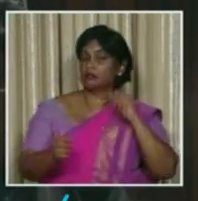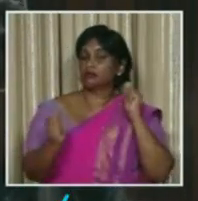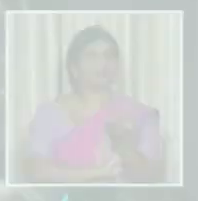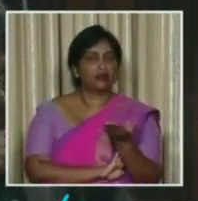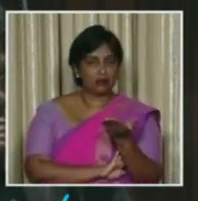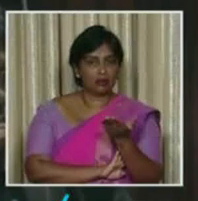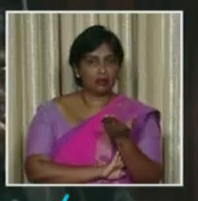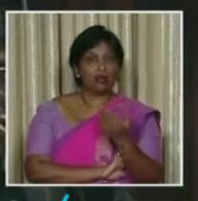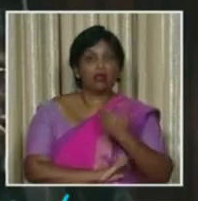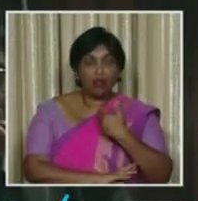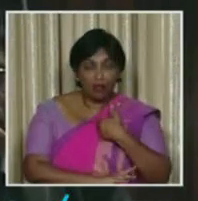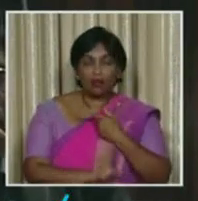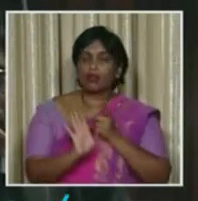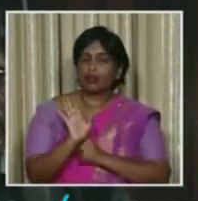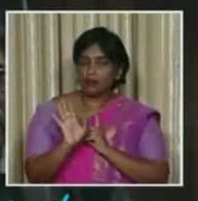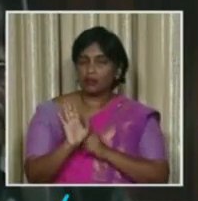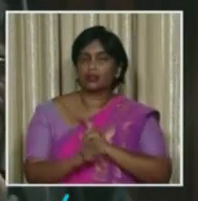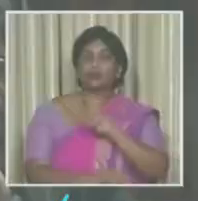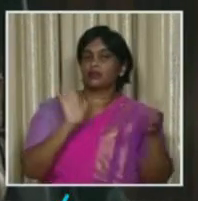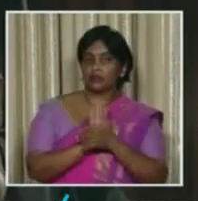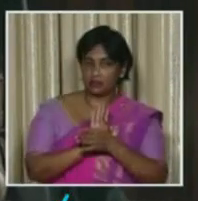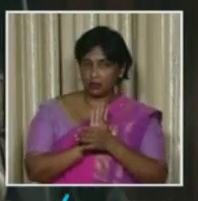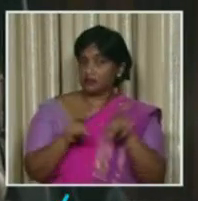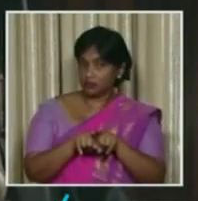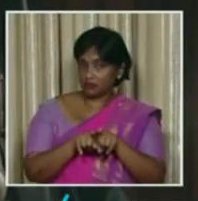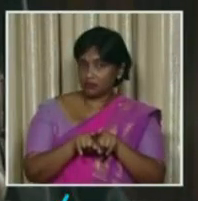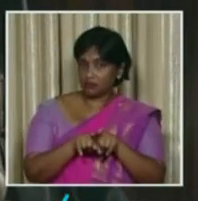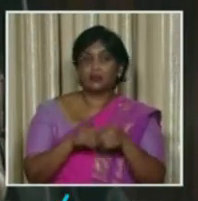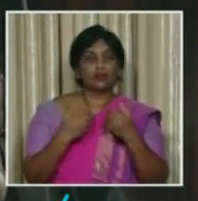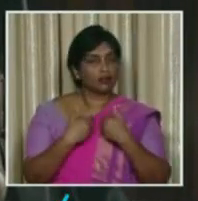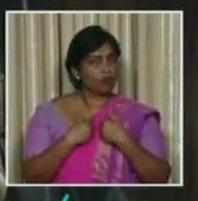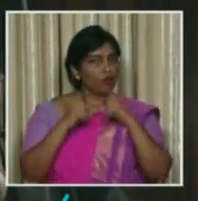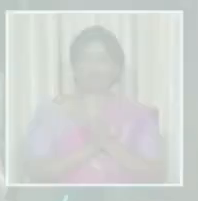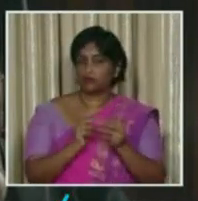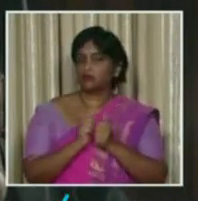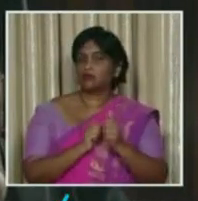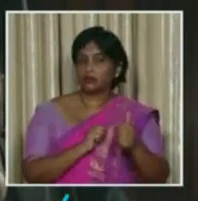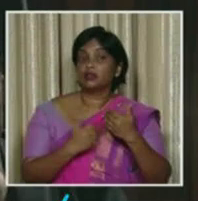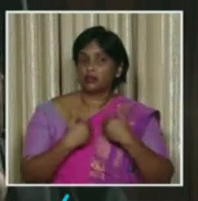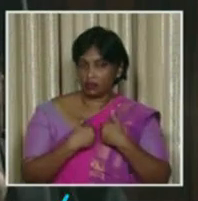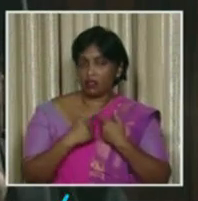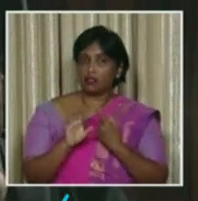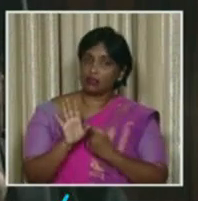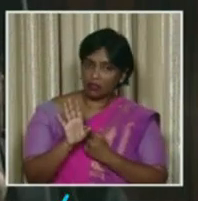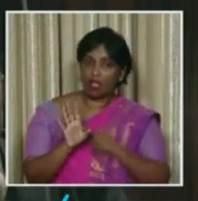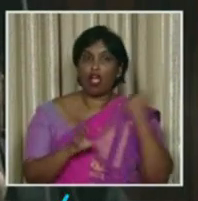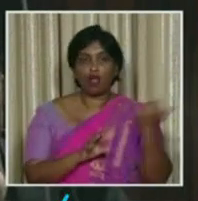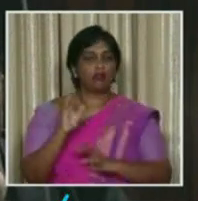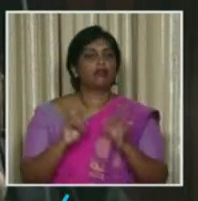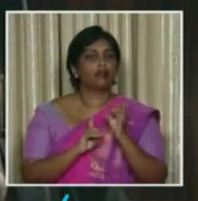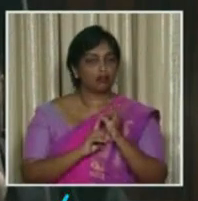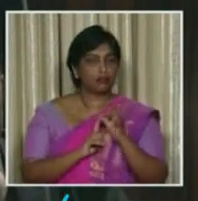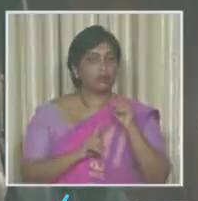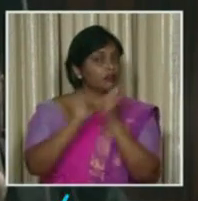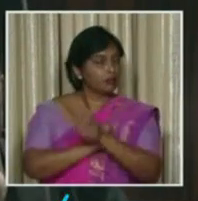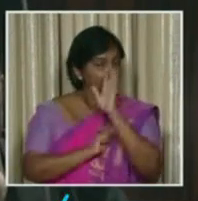රට ඉල්ලනවා. අපි හැම වෙලාවෙම ප්‍රකාශ කරන්නේ ඒ වෙනස. ඒ නිසානම් අපිට මේ විදිහට තර්ජන එල්ල වෙන්නේ. අපි තරුණිය සහ අලුත් මන්ත්‍රීවරු විදිහට